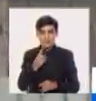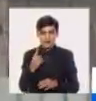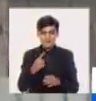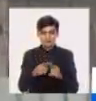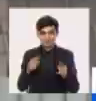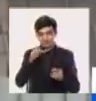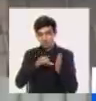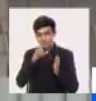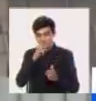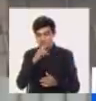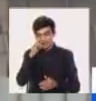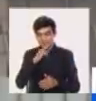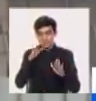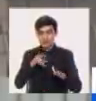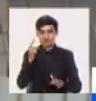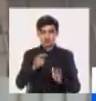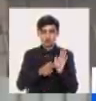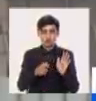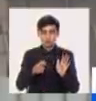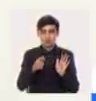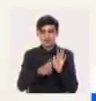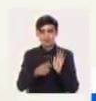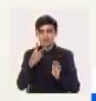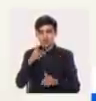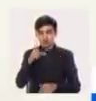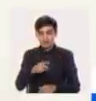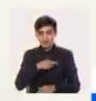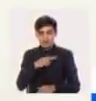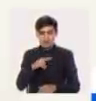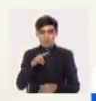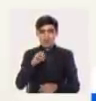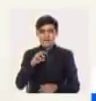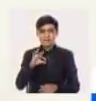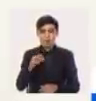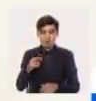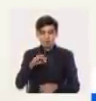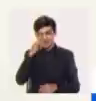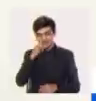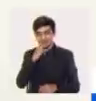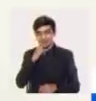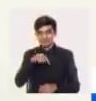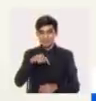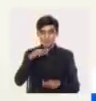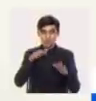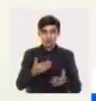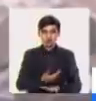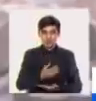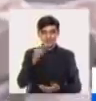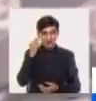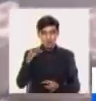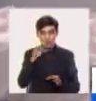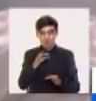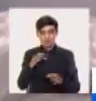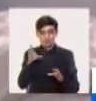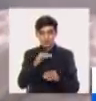жылда Қазақстанда 1772 адам пневмониядан көз жұмды, дейді. Сондықтан Қазақстанда жүрген Қытай азаматтарына сақ болуды ескертіпті.